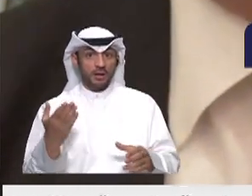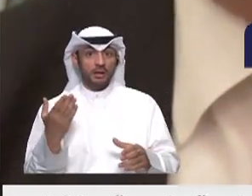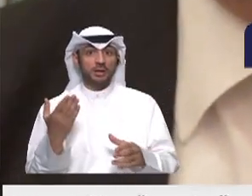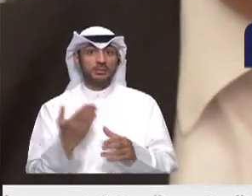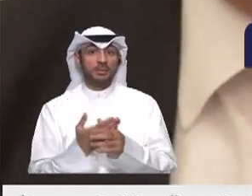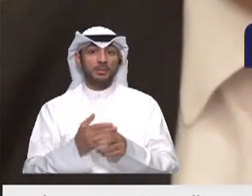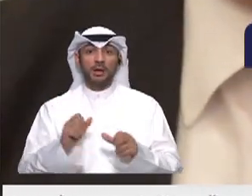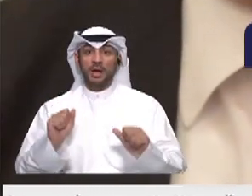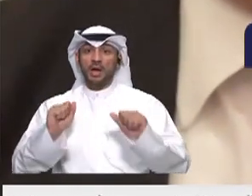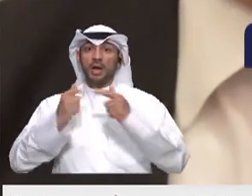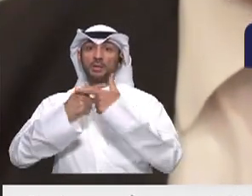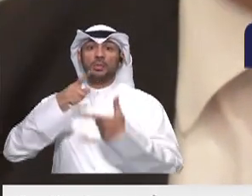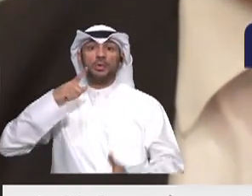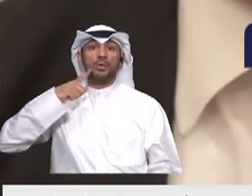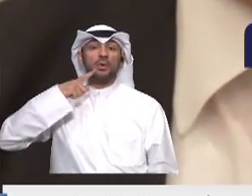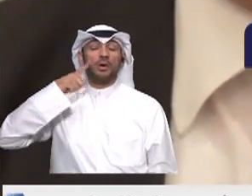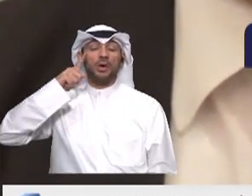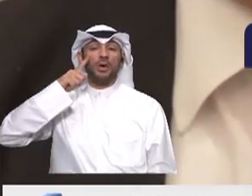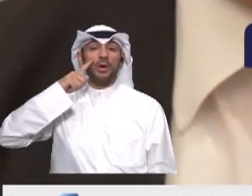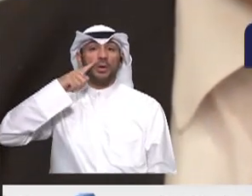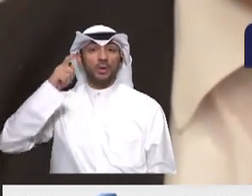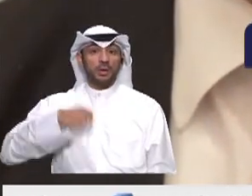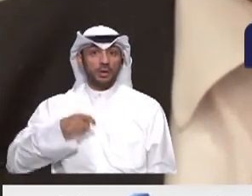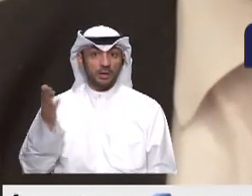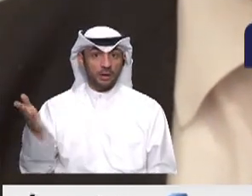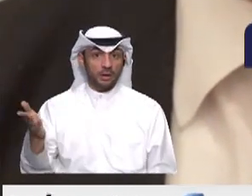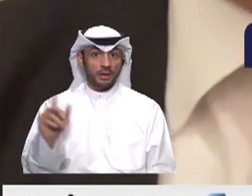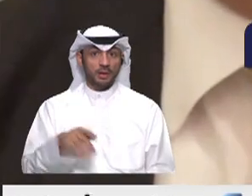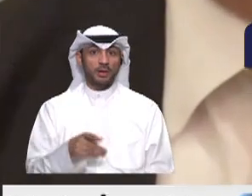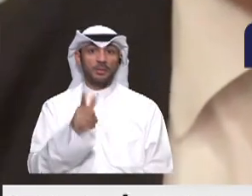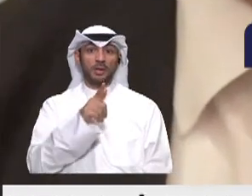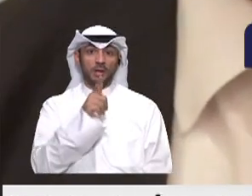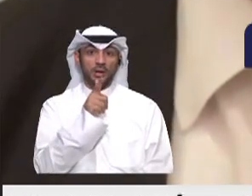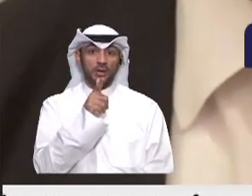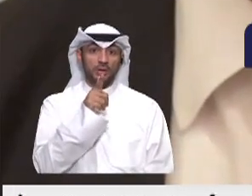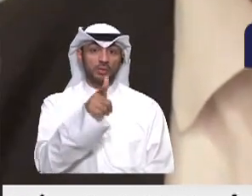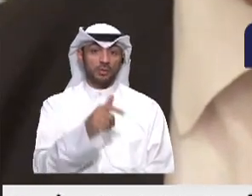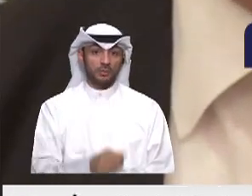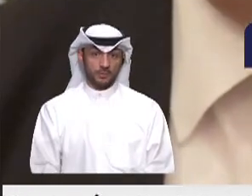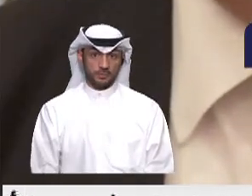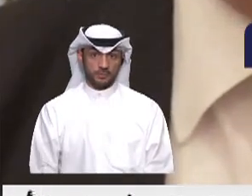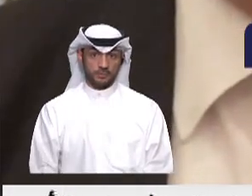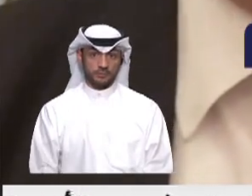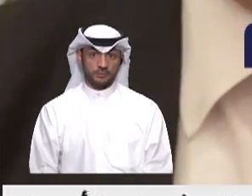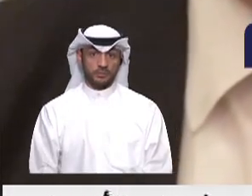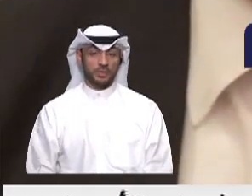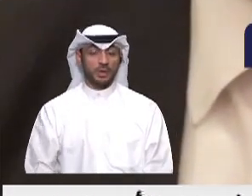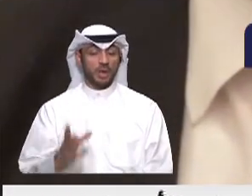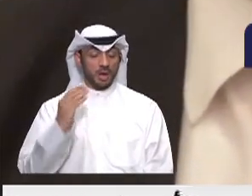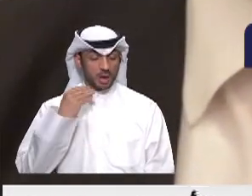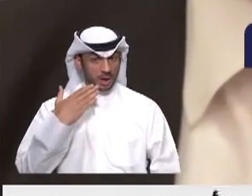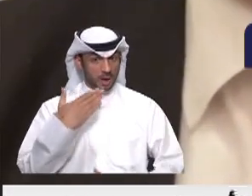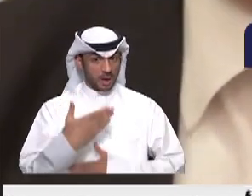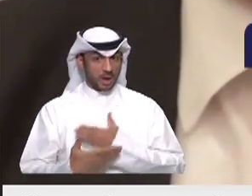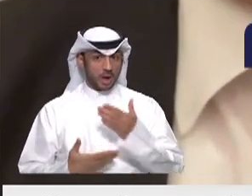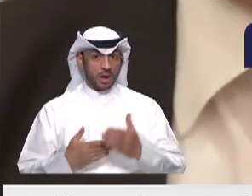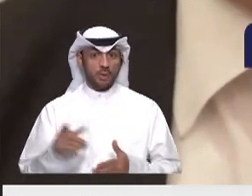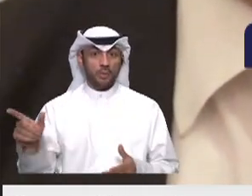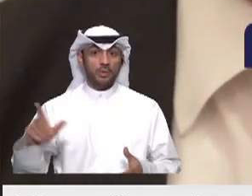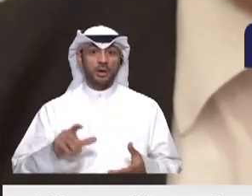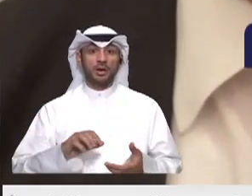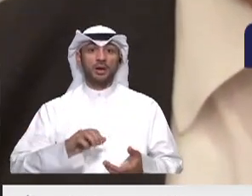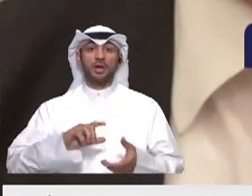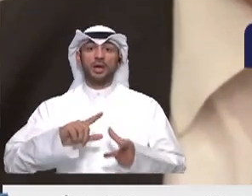أوكرانيا. فبالتالي بإمكان دول المجلس أن تحاول، لا أريد أن